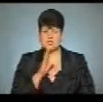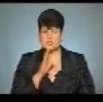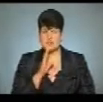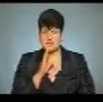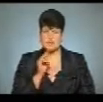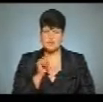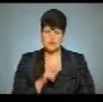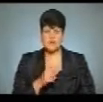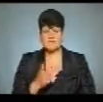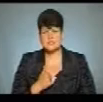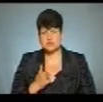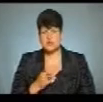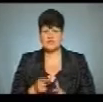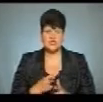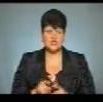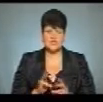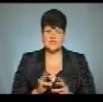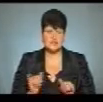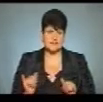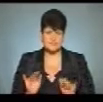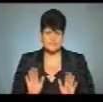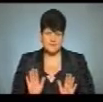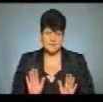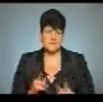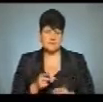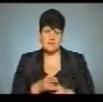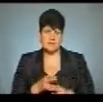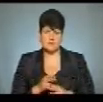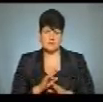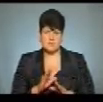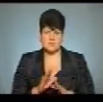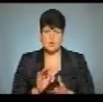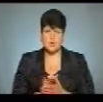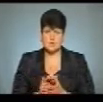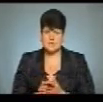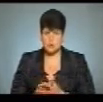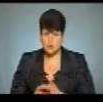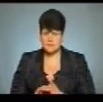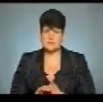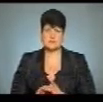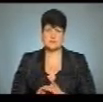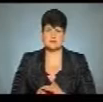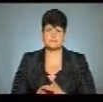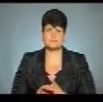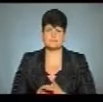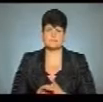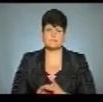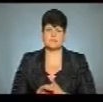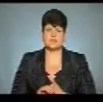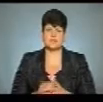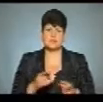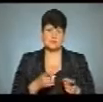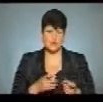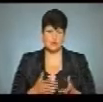вони військовослужбовці, чи ні, ну, не завадить їм ознайомитися з